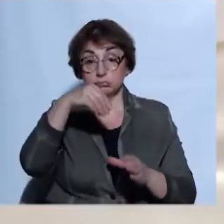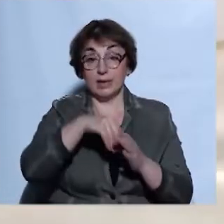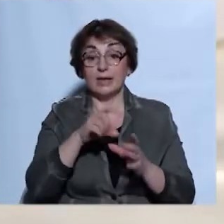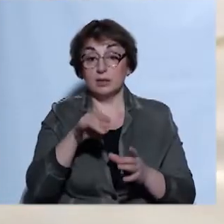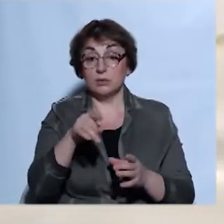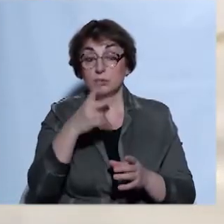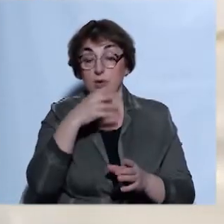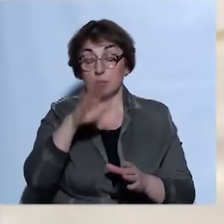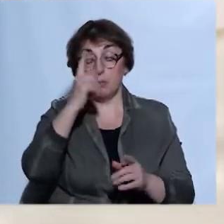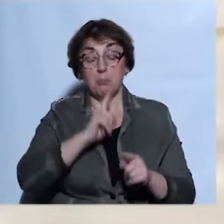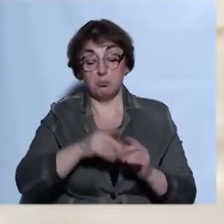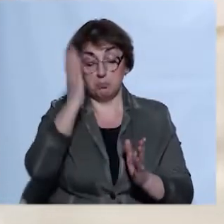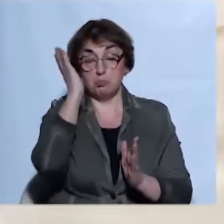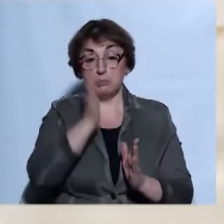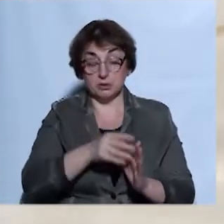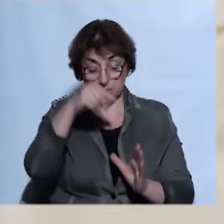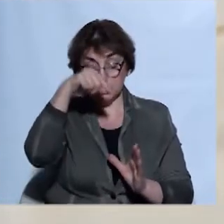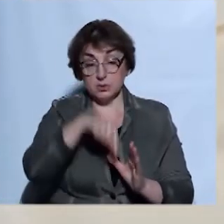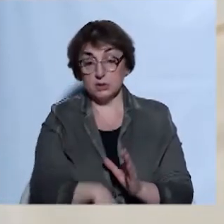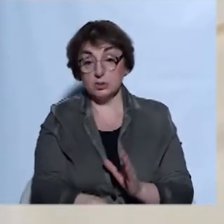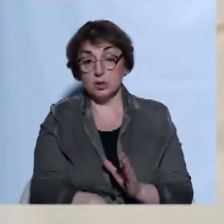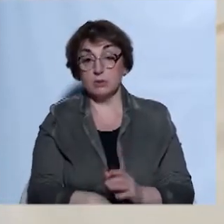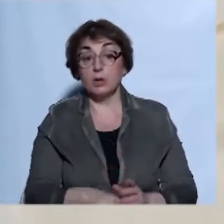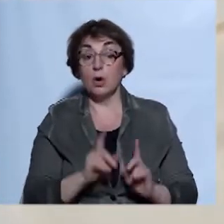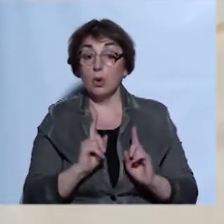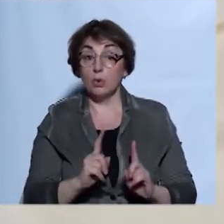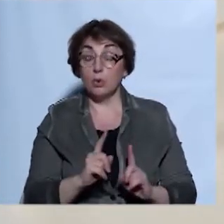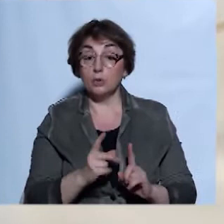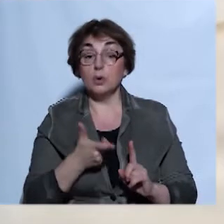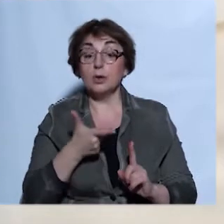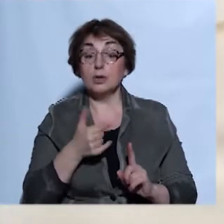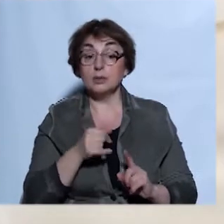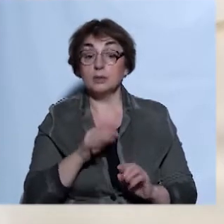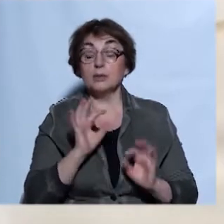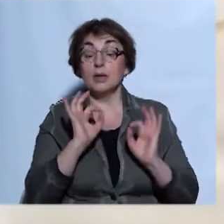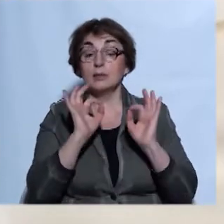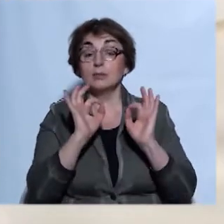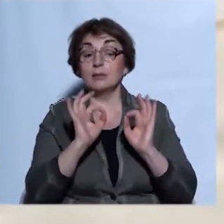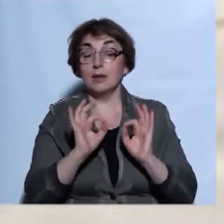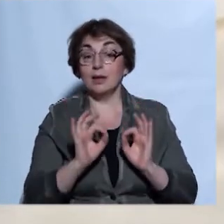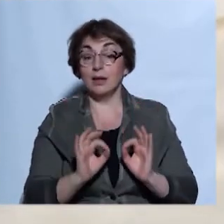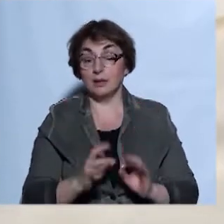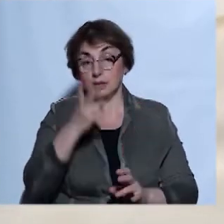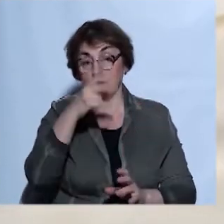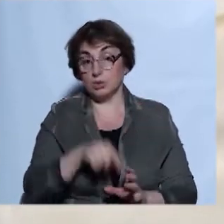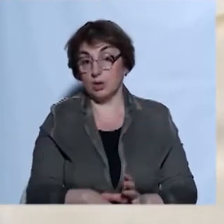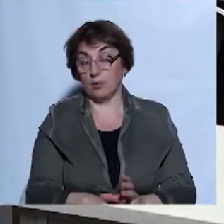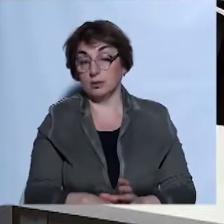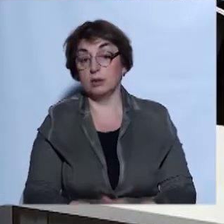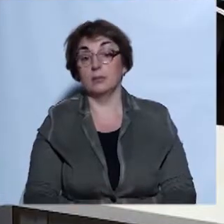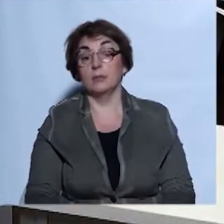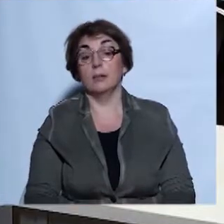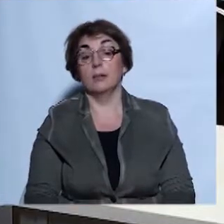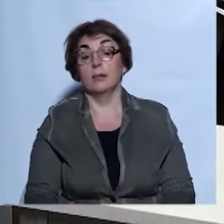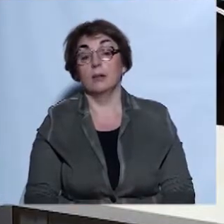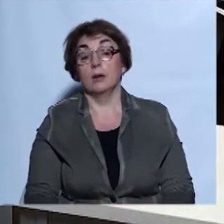თქვენ ხედავთ, რომ ის სწრაფად მიემართება ფსკერისკენ, ხოლო რაც შეეხება გლიცერინს, ის შედარებით უფრო ნელა